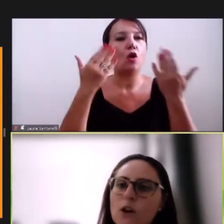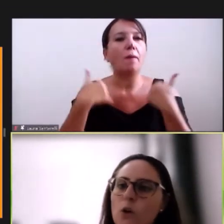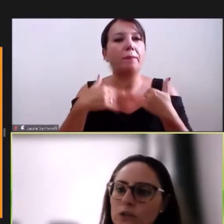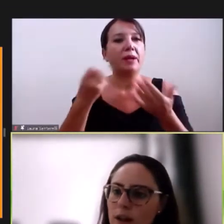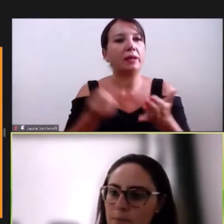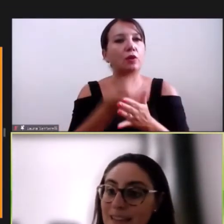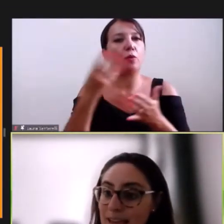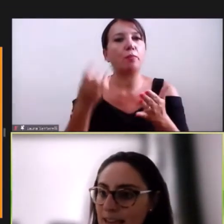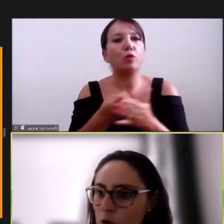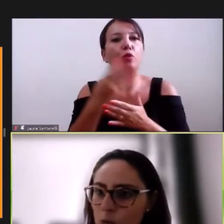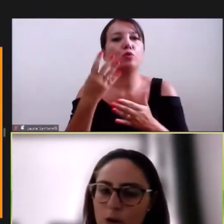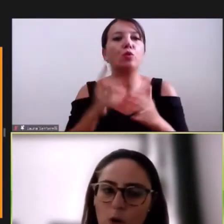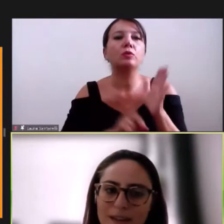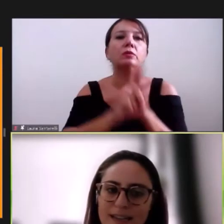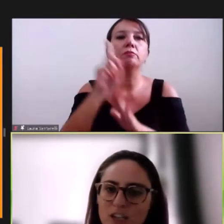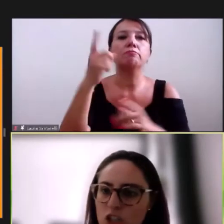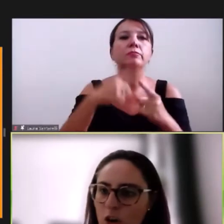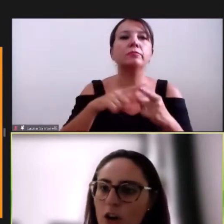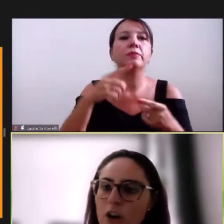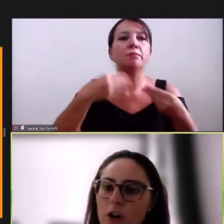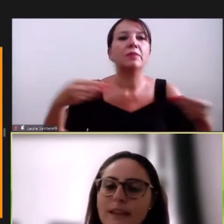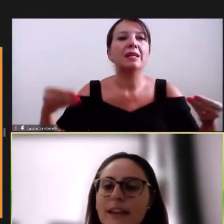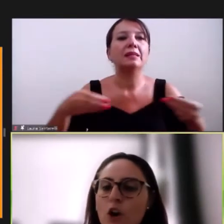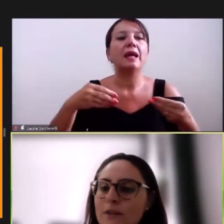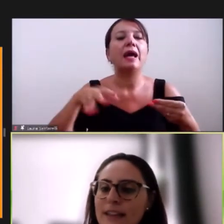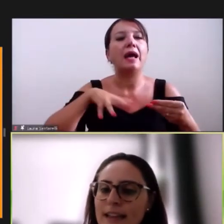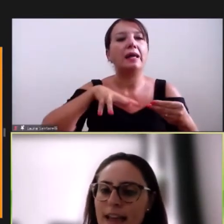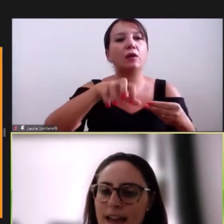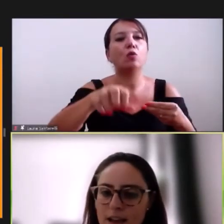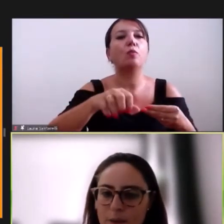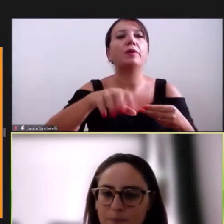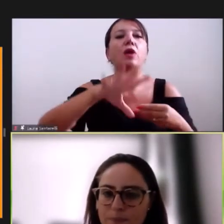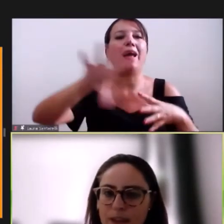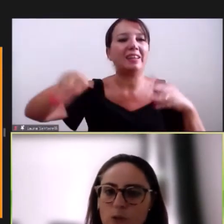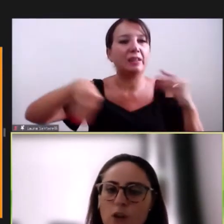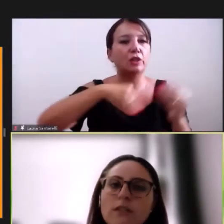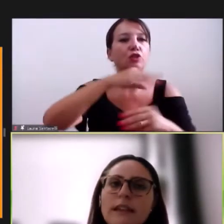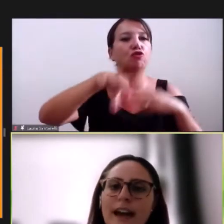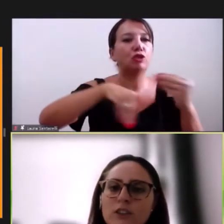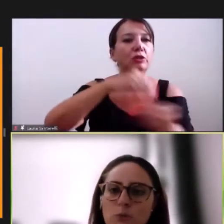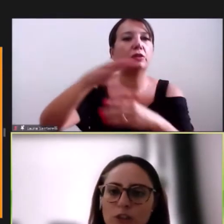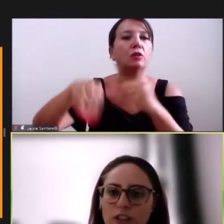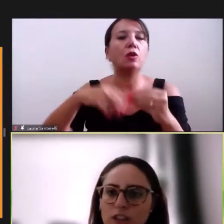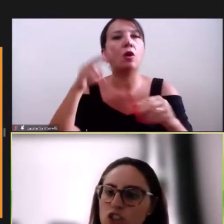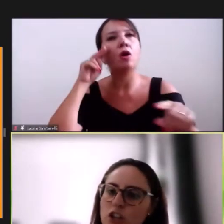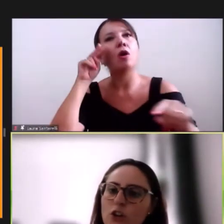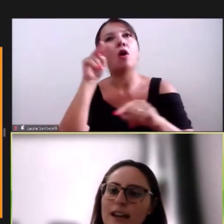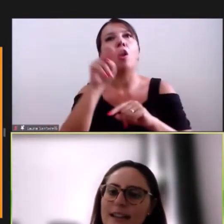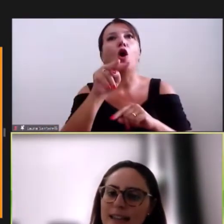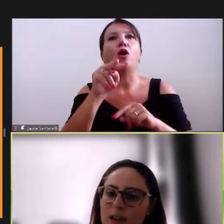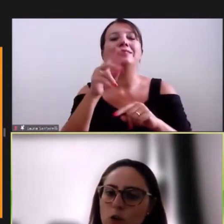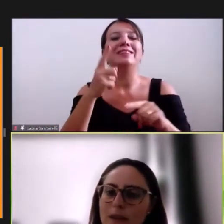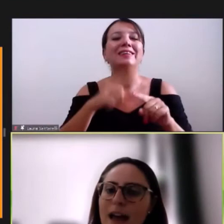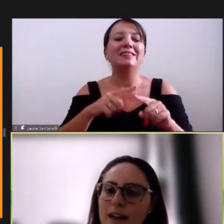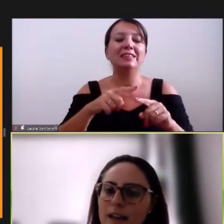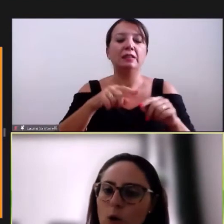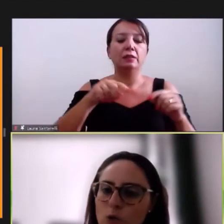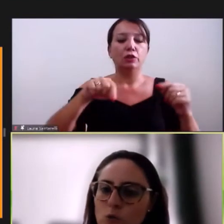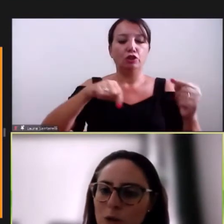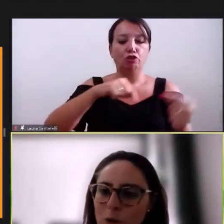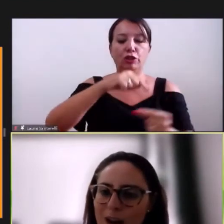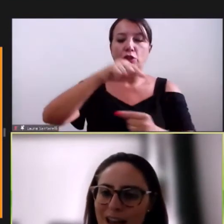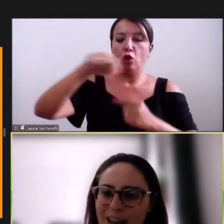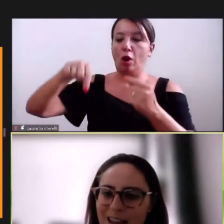realizzati con materie di recupero, con materie di riciclo. Quindi come vedete in un'ottica diciamo di circolarità dell'economia